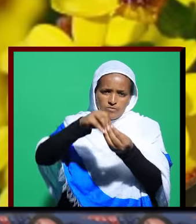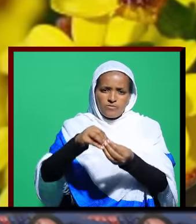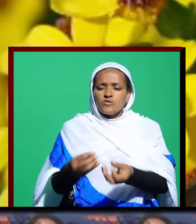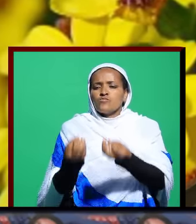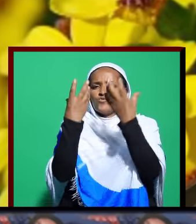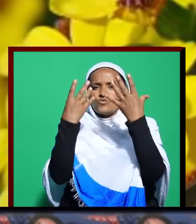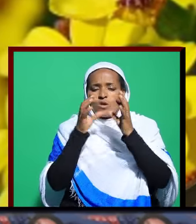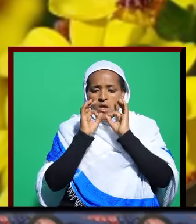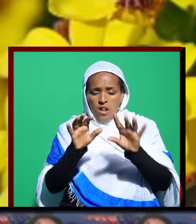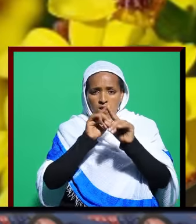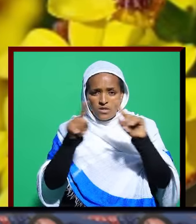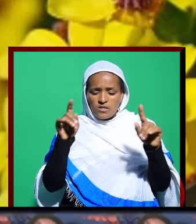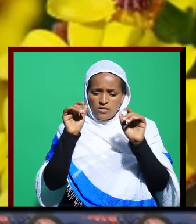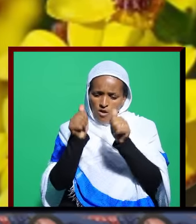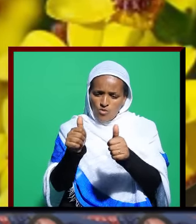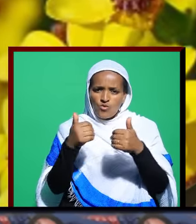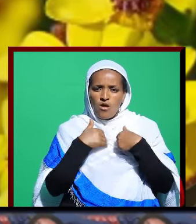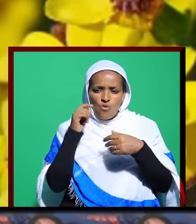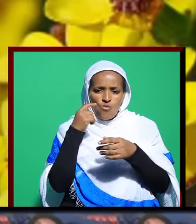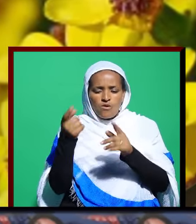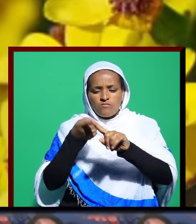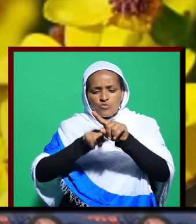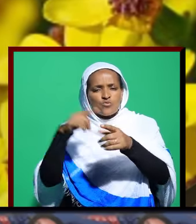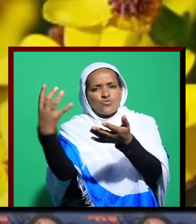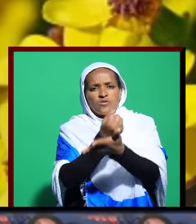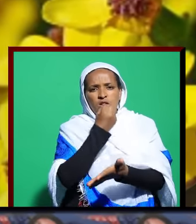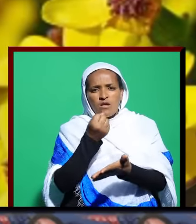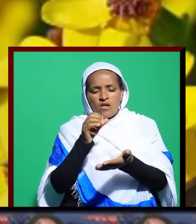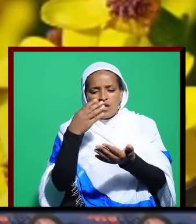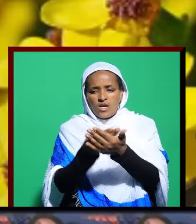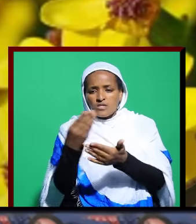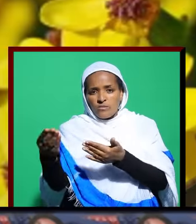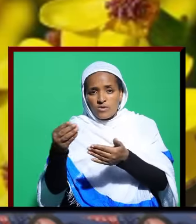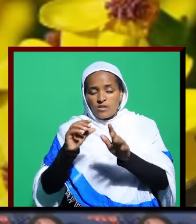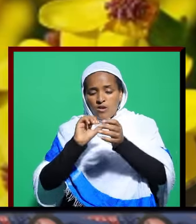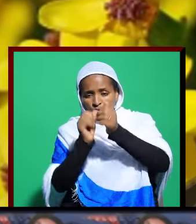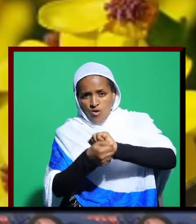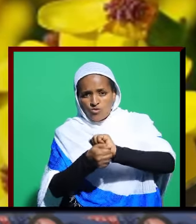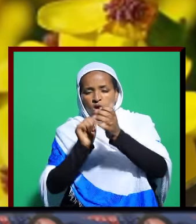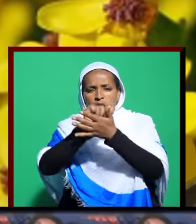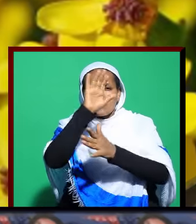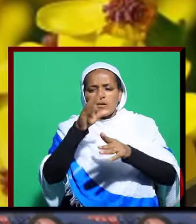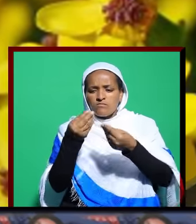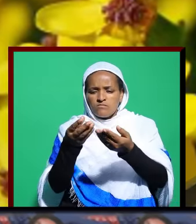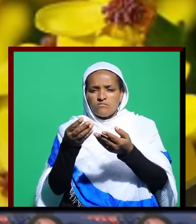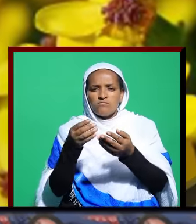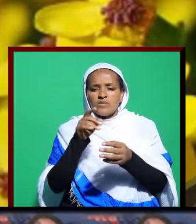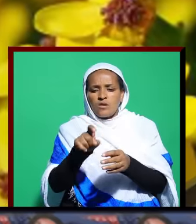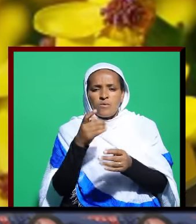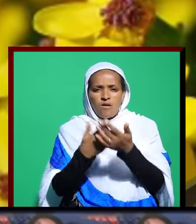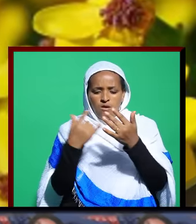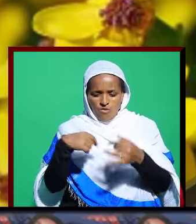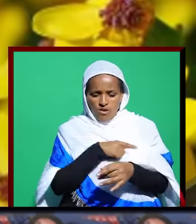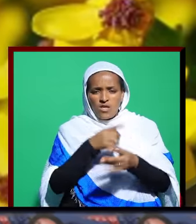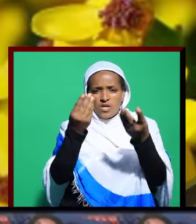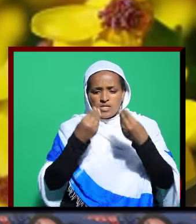ይሰጠዋል ይበዛለትማል፣ ከሌለው ግን ያው ያለው እንኳን ይወሰድበታል። ገንዘቤን ለለዋጮች አደራ ልሰጠው በተገባ ነበር፣ እኔ ስመጣ